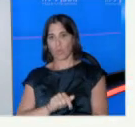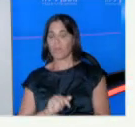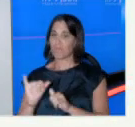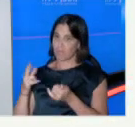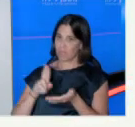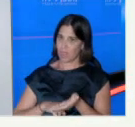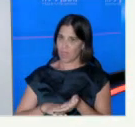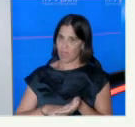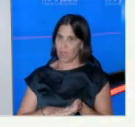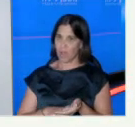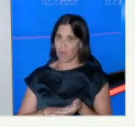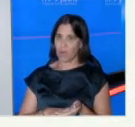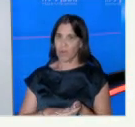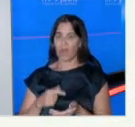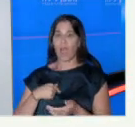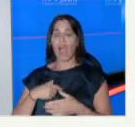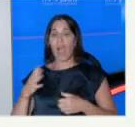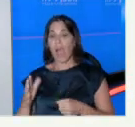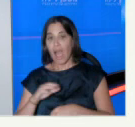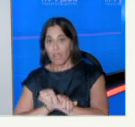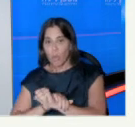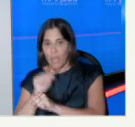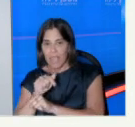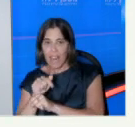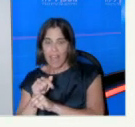מאוד. הכדורגל הוא למעשה,